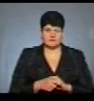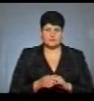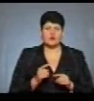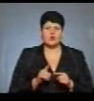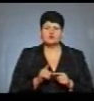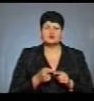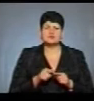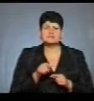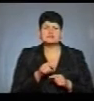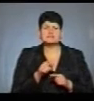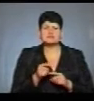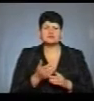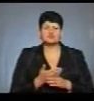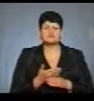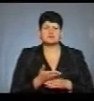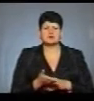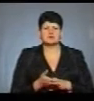субсидія?